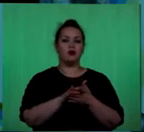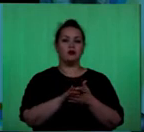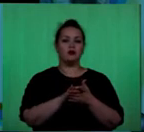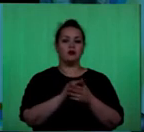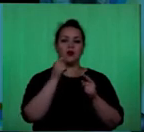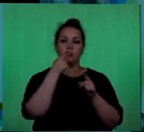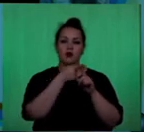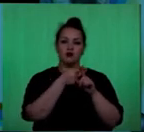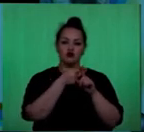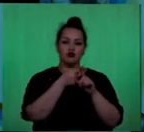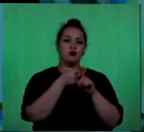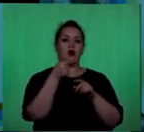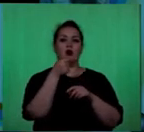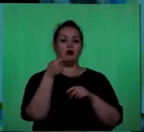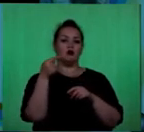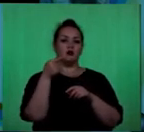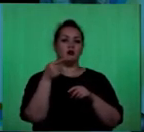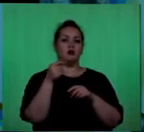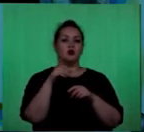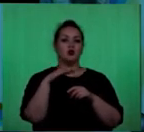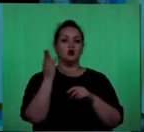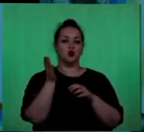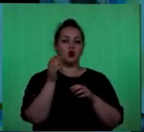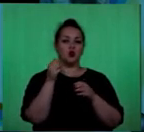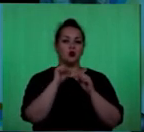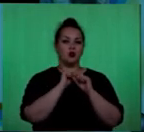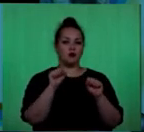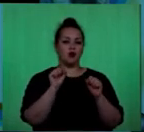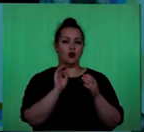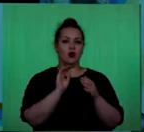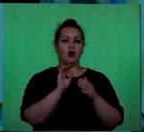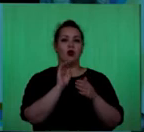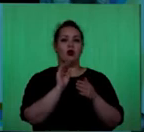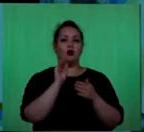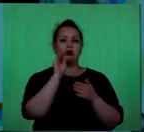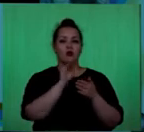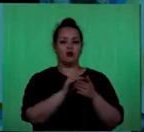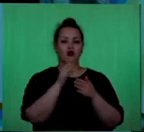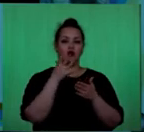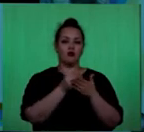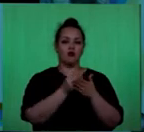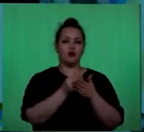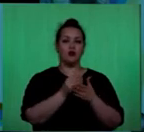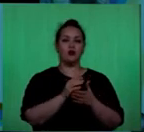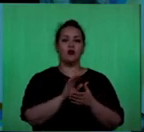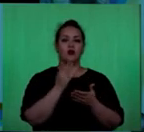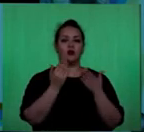отрицательные стороны героев напишите свой вариант если вы заметили